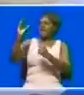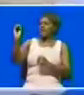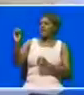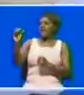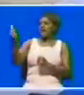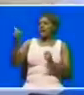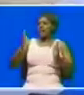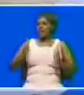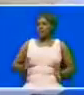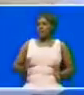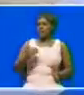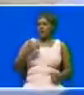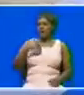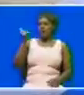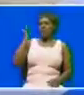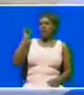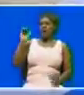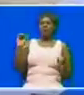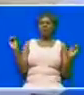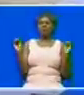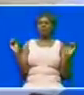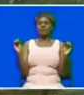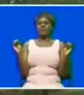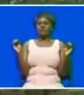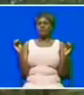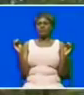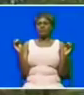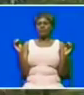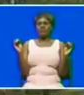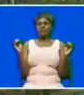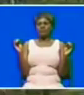mtu mwingine anatengeneza yogurt ya probiotic. Kenya.